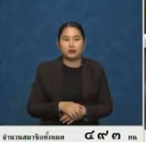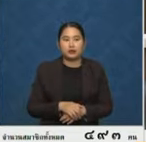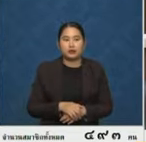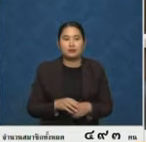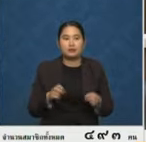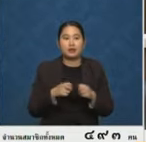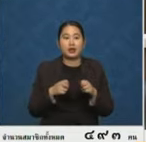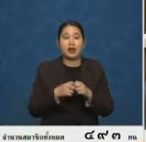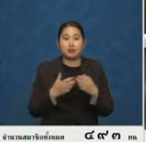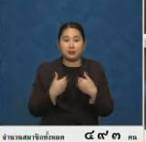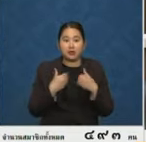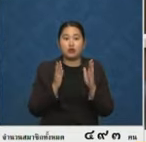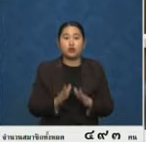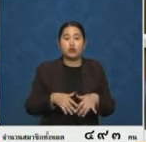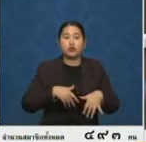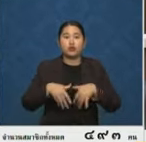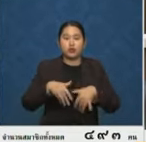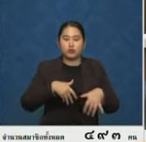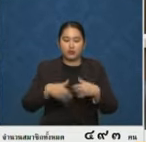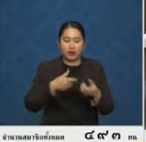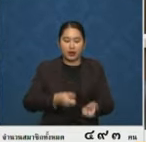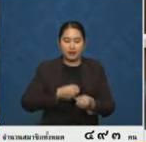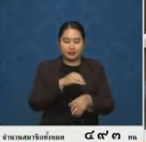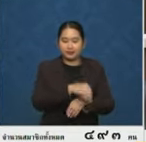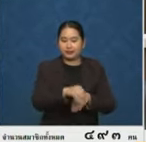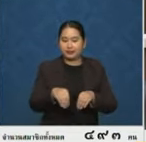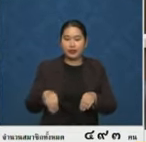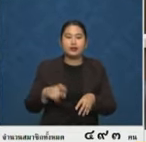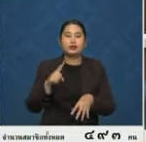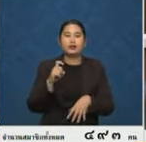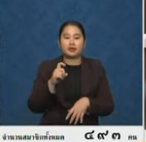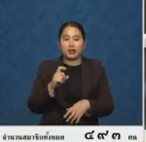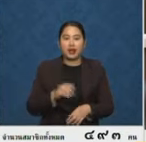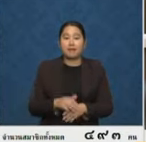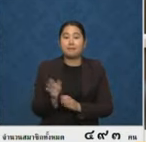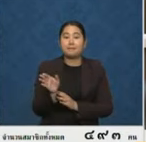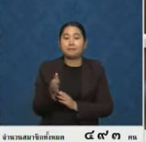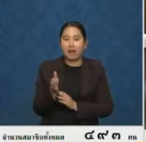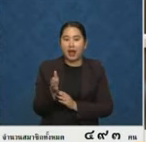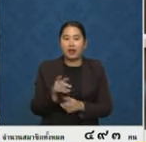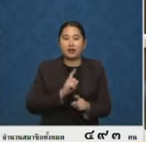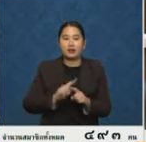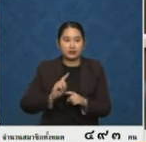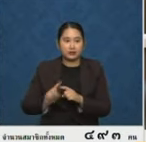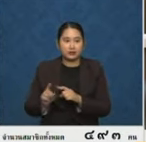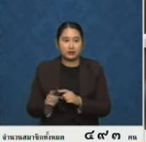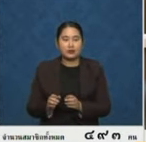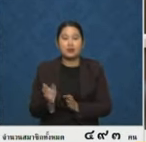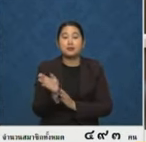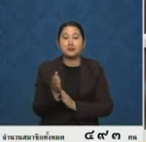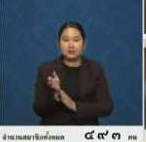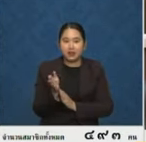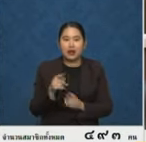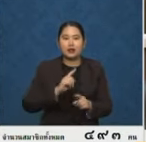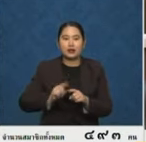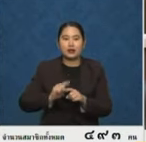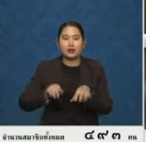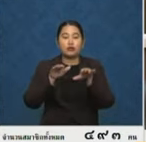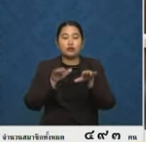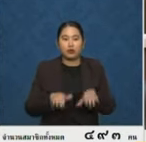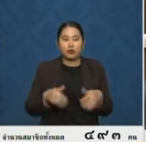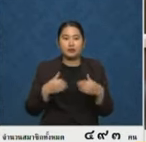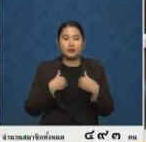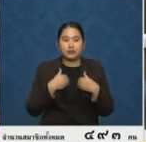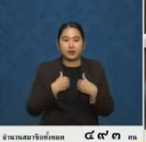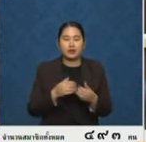มีปัญหาว่าชาวบ้านเนี่ไม่สามารถทำการเกษตรได้แล้วก็พันธุ์ปลาต่างๆนะครับก็ลดลงนะครับ